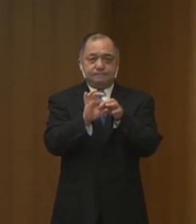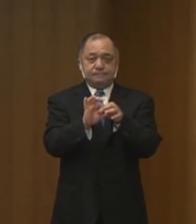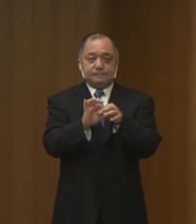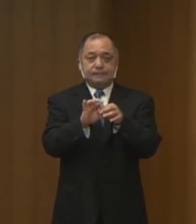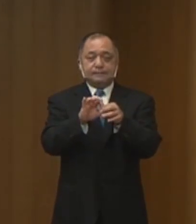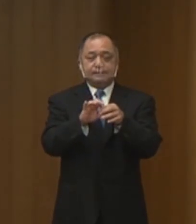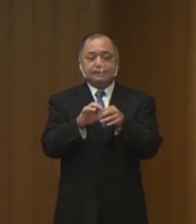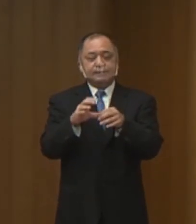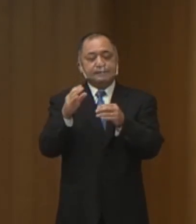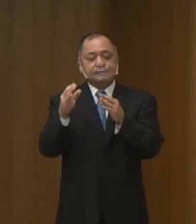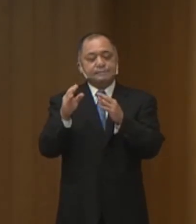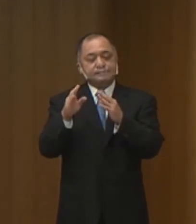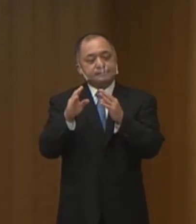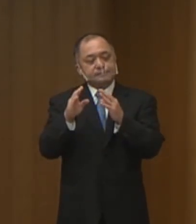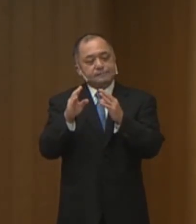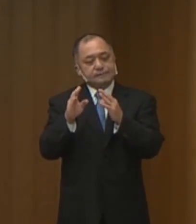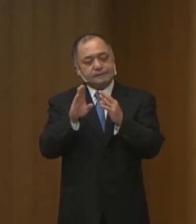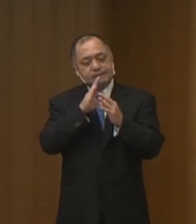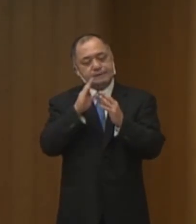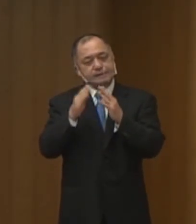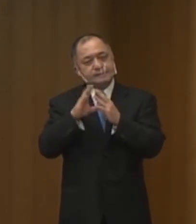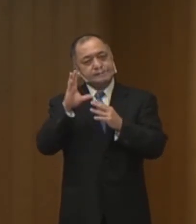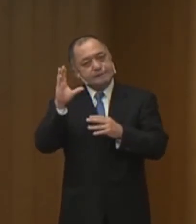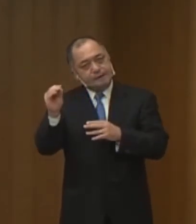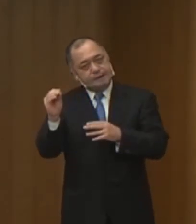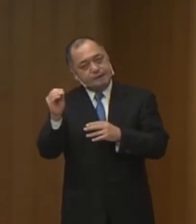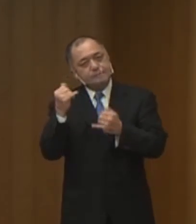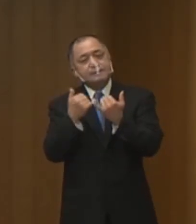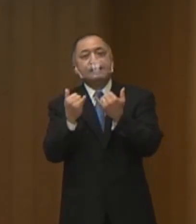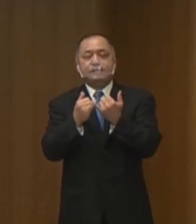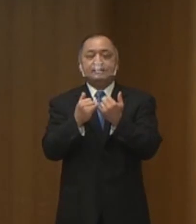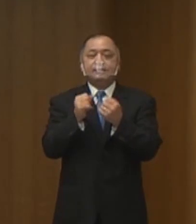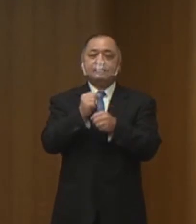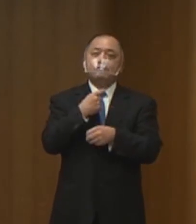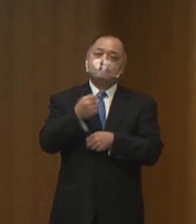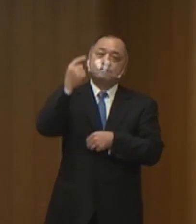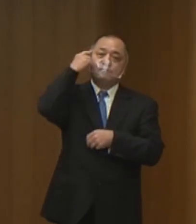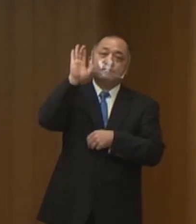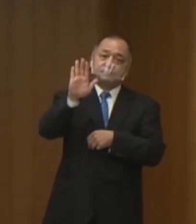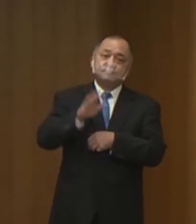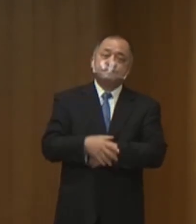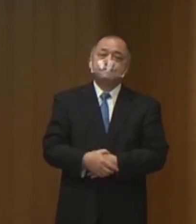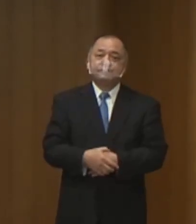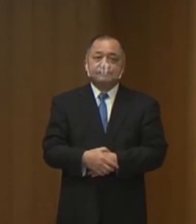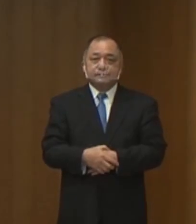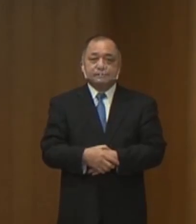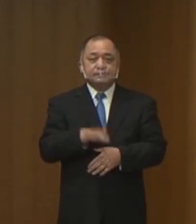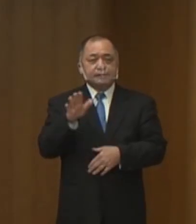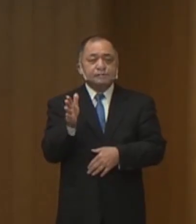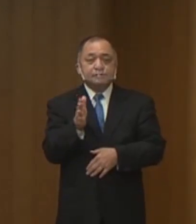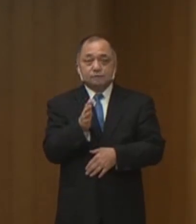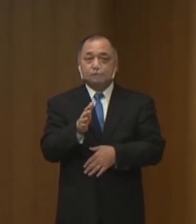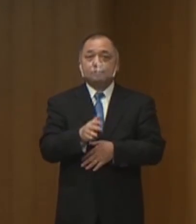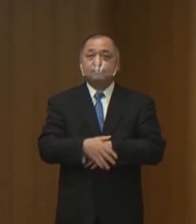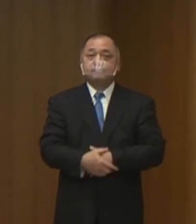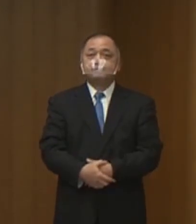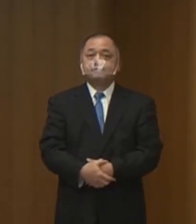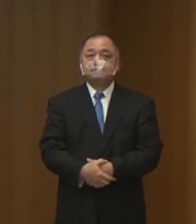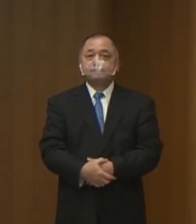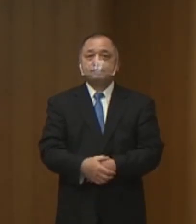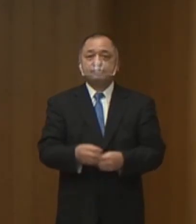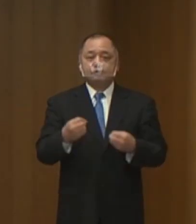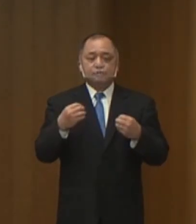とこういうことを皆さんにはお願いをしたいというふうに思います。最近の集